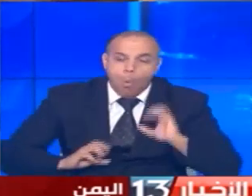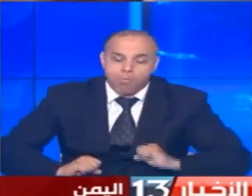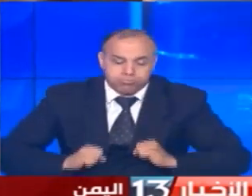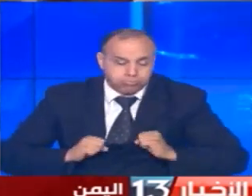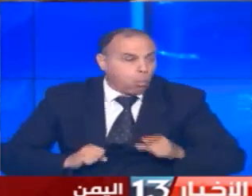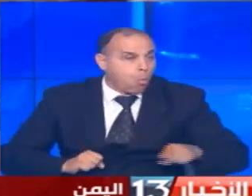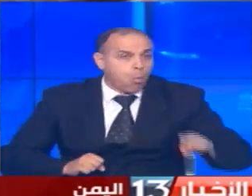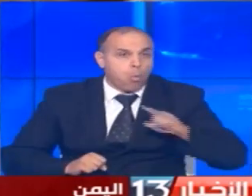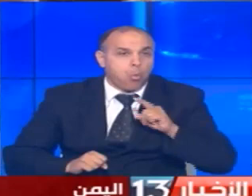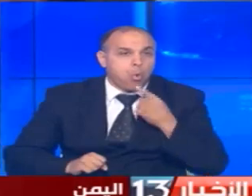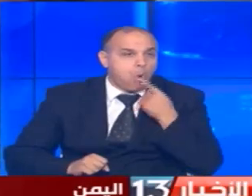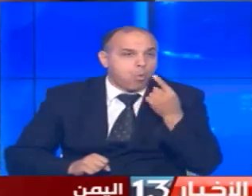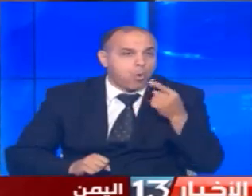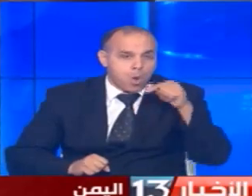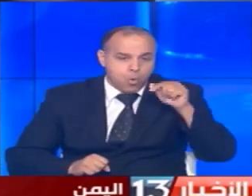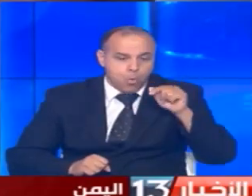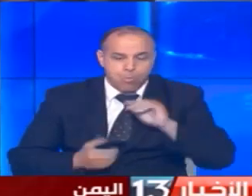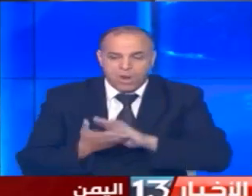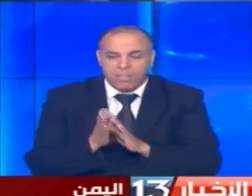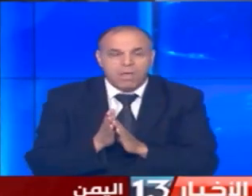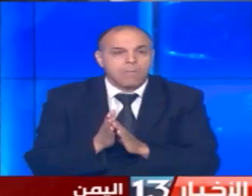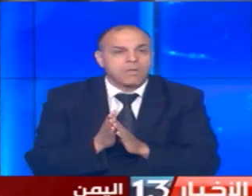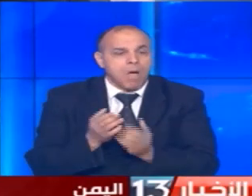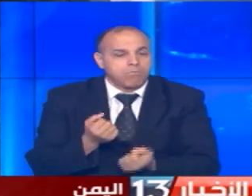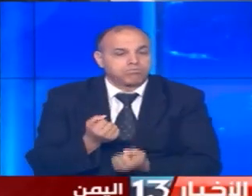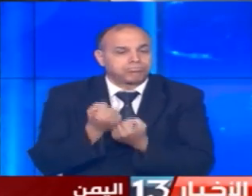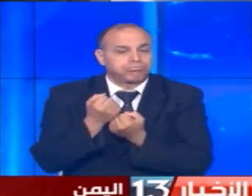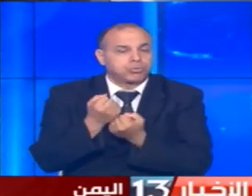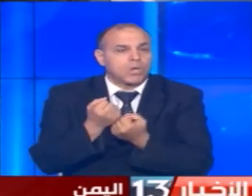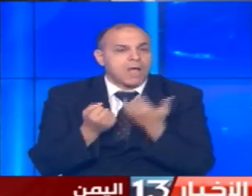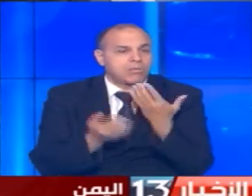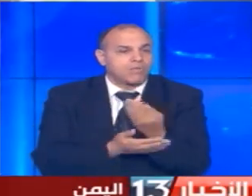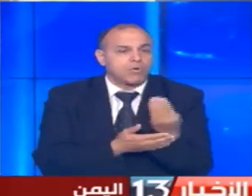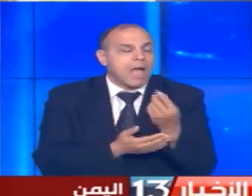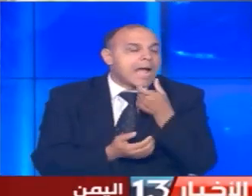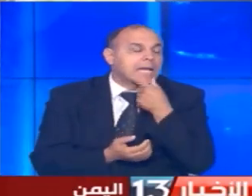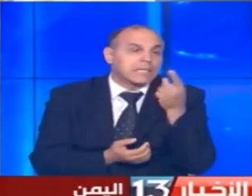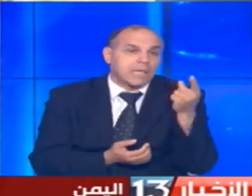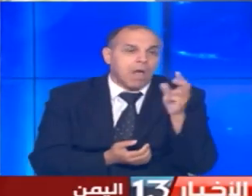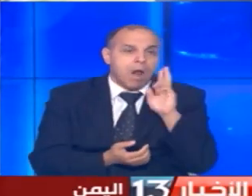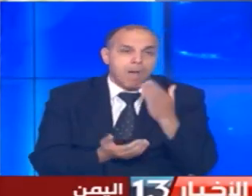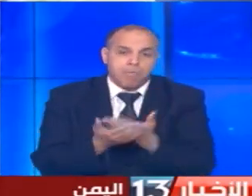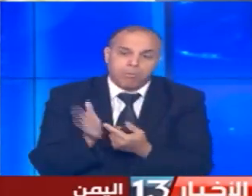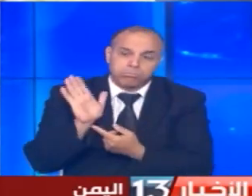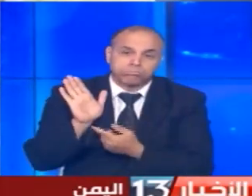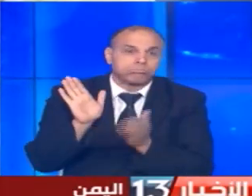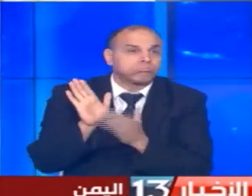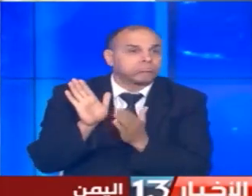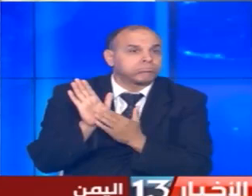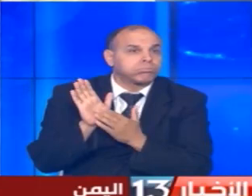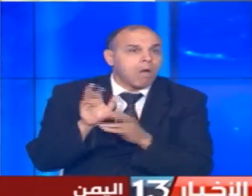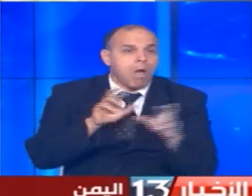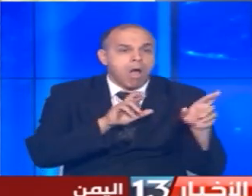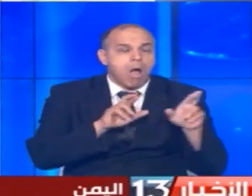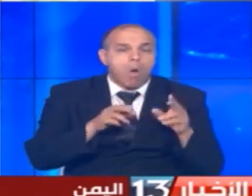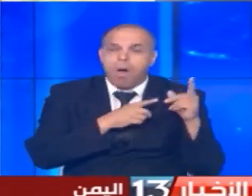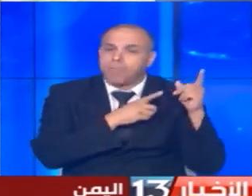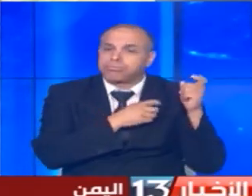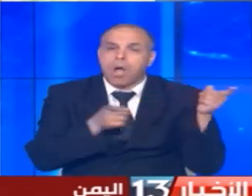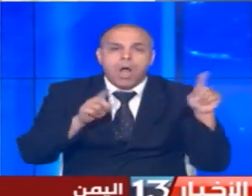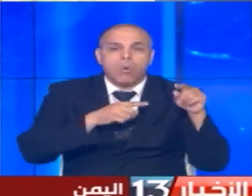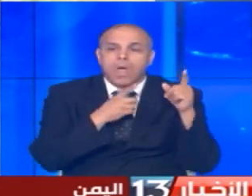جديدة أطلقتها اليوم منظمة أنقذ الطفولة الخيرية البريطانية في تقرير أكدت فيه أن عودة القتال في